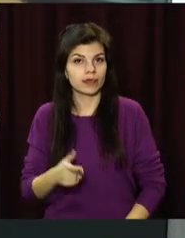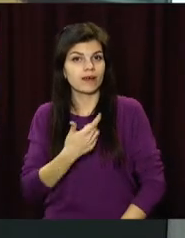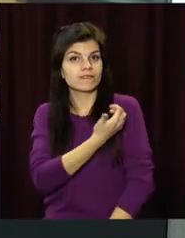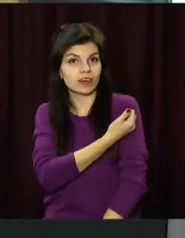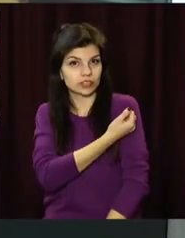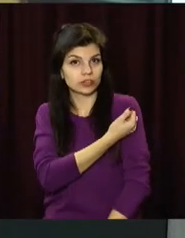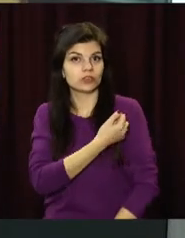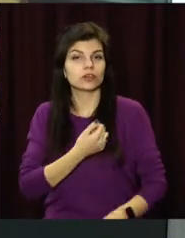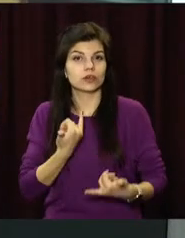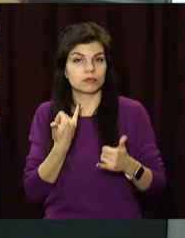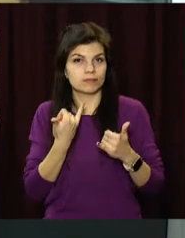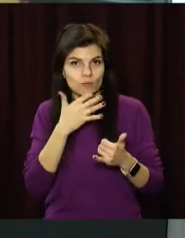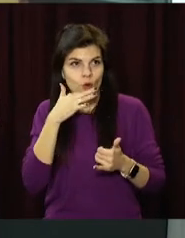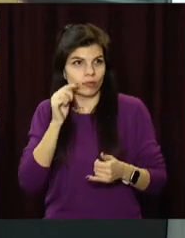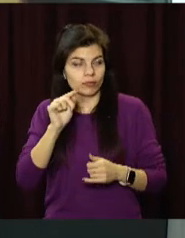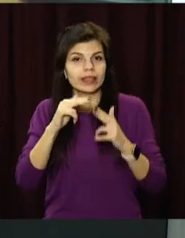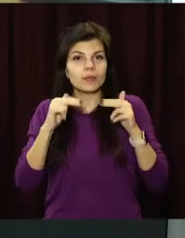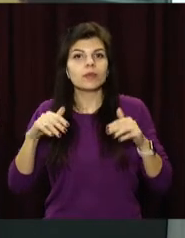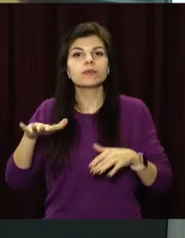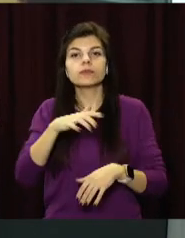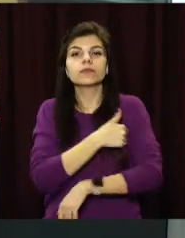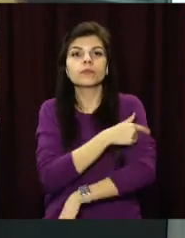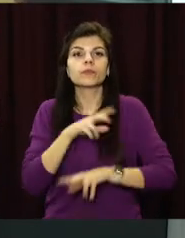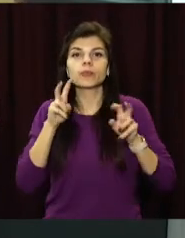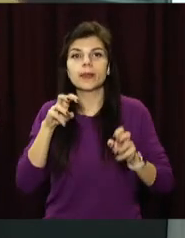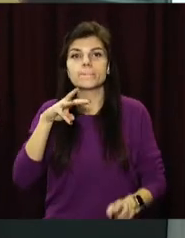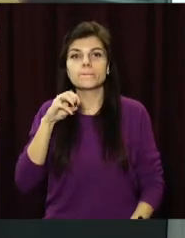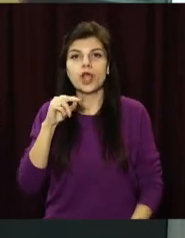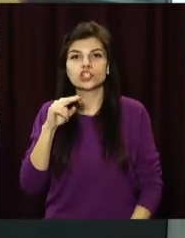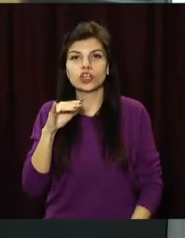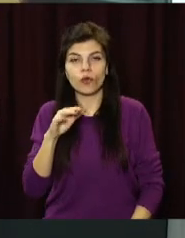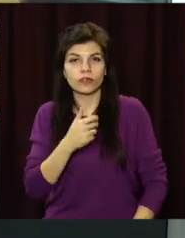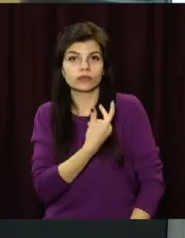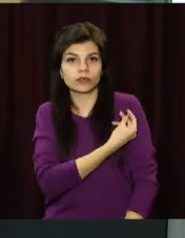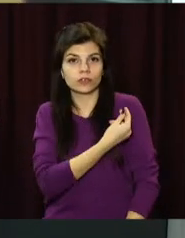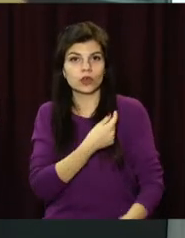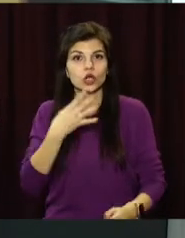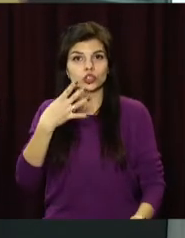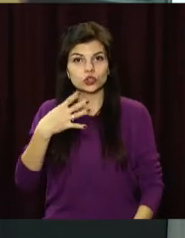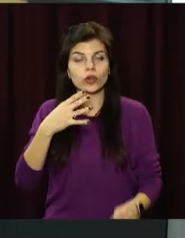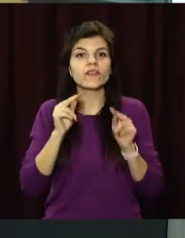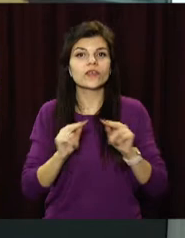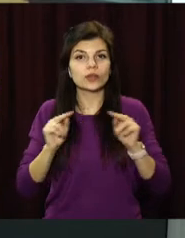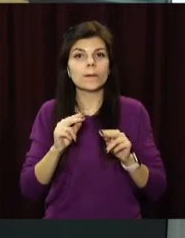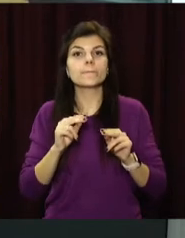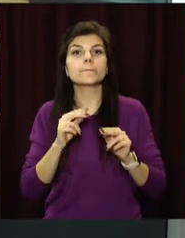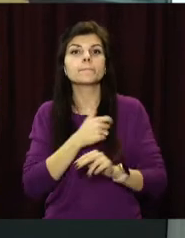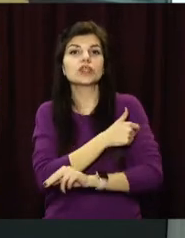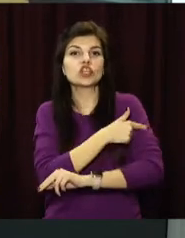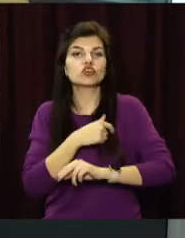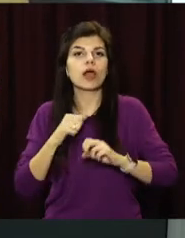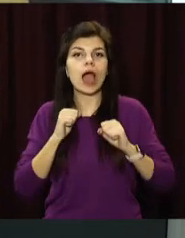Вакцинація у розпалі. У Дніпрі у лікарні імені Мечникова перещепили від COVID-19 40 викладачів медичної